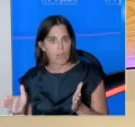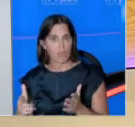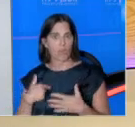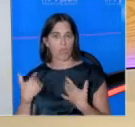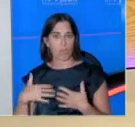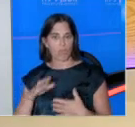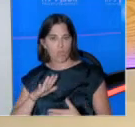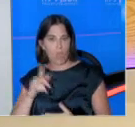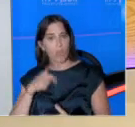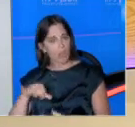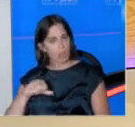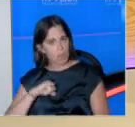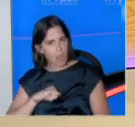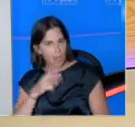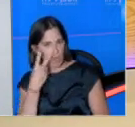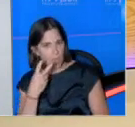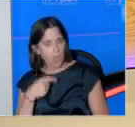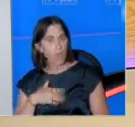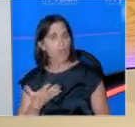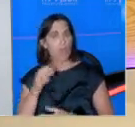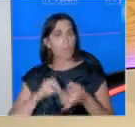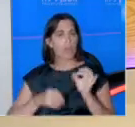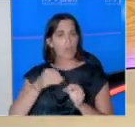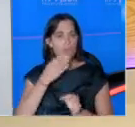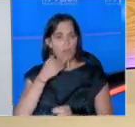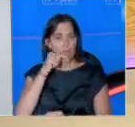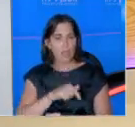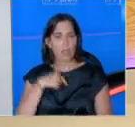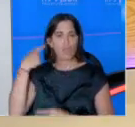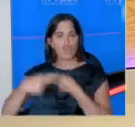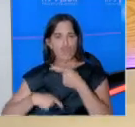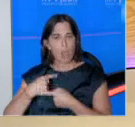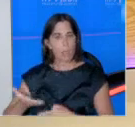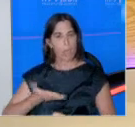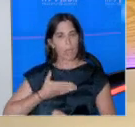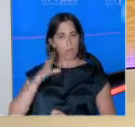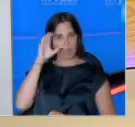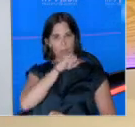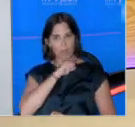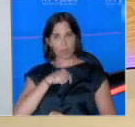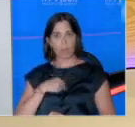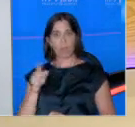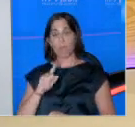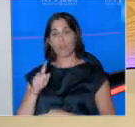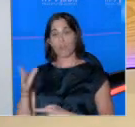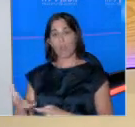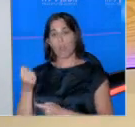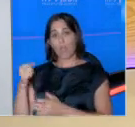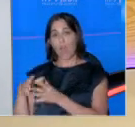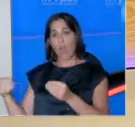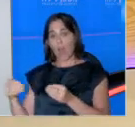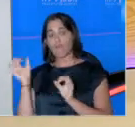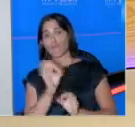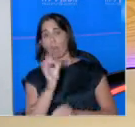בישראל, אבל יהיה מעניין לראות כיצד בית המשפט הישראלי, ששנים מקבל את התפיסה כי נכסי נפקדים הם של